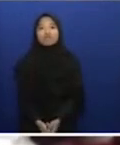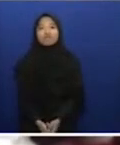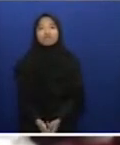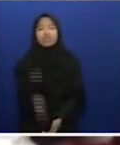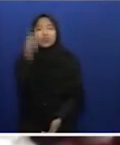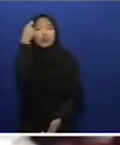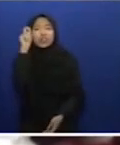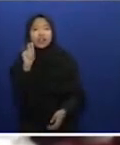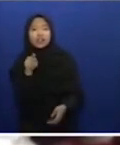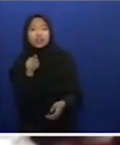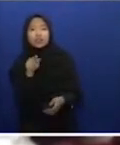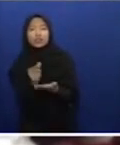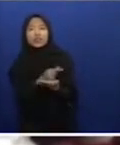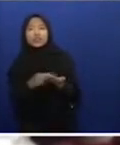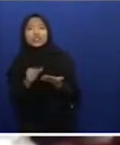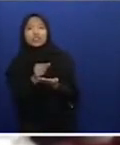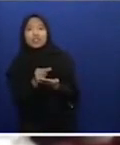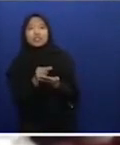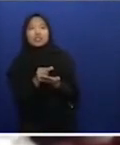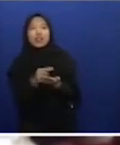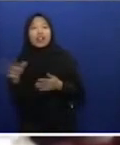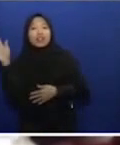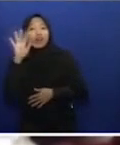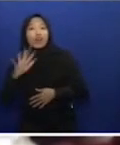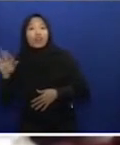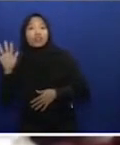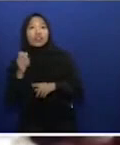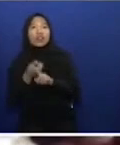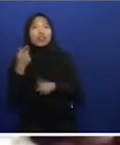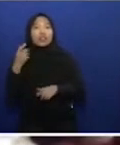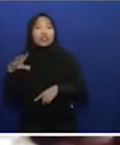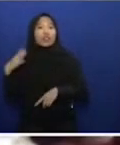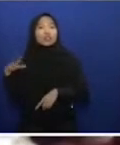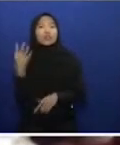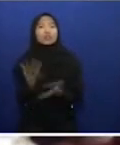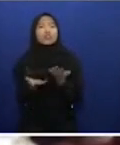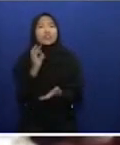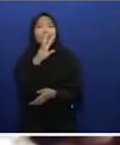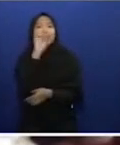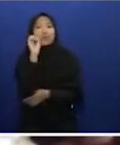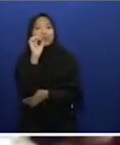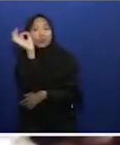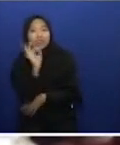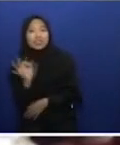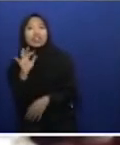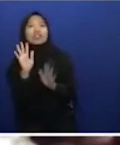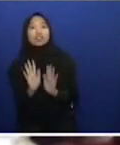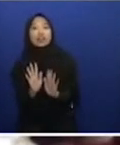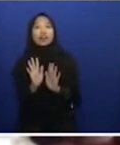Kuliah di kampus, teori dari dosen itu hanya 30%.